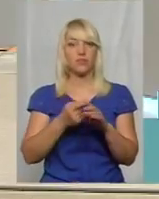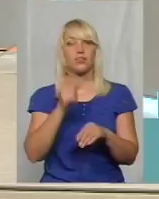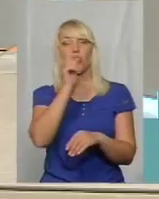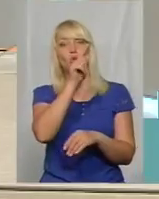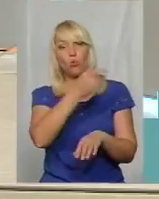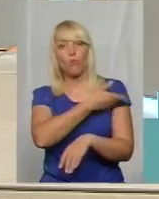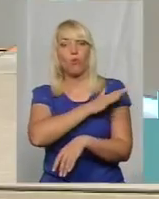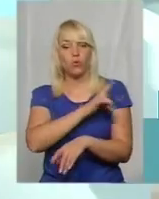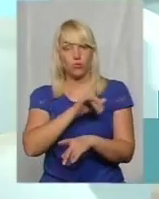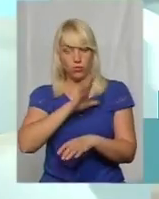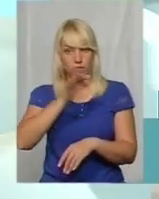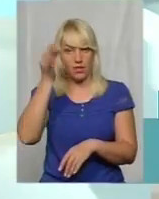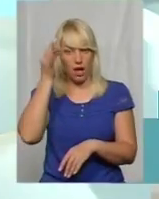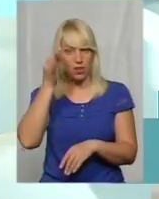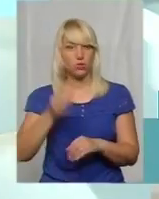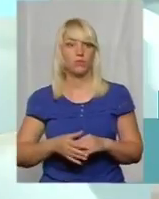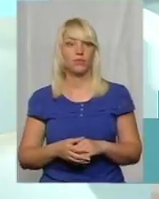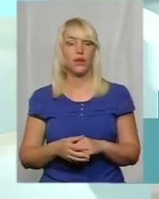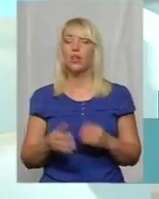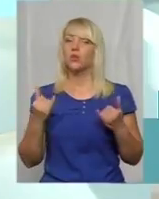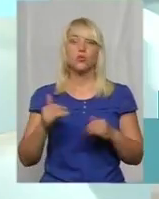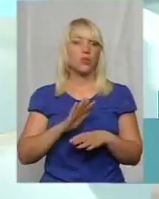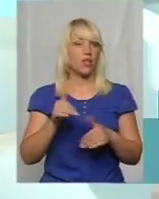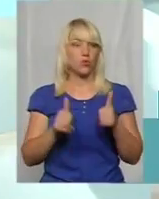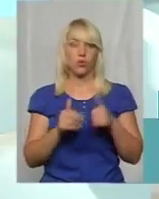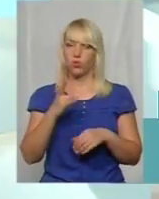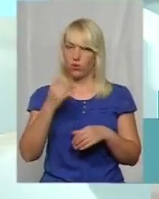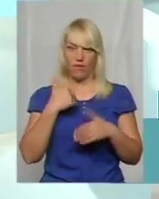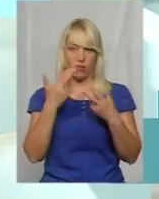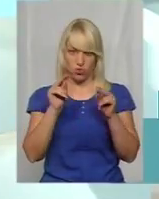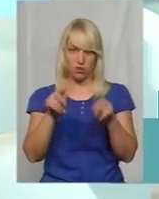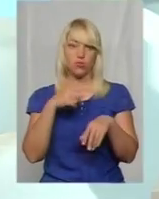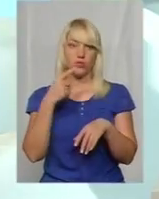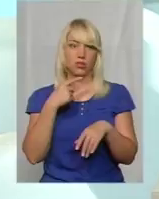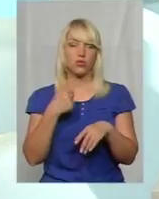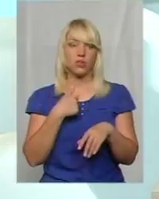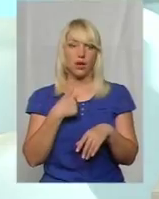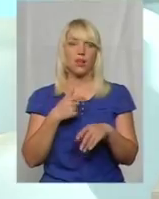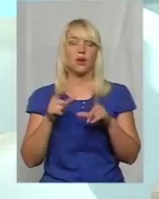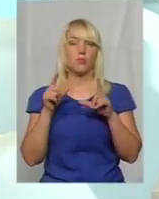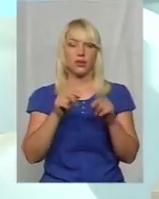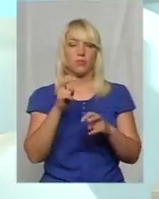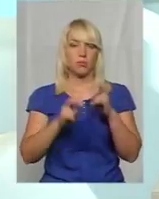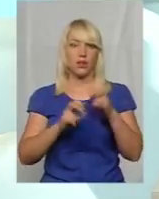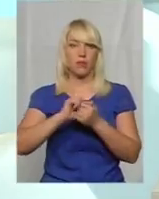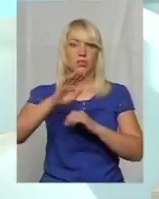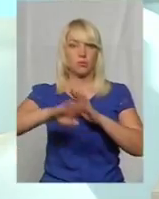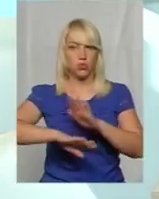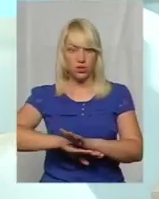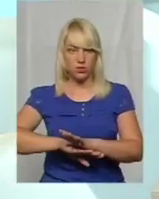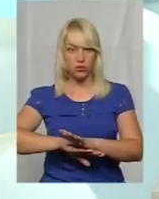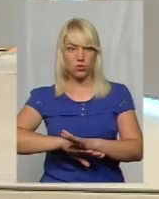яку було згадано, сьогодні не конкурентно. Але я вам чесно скажу, я проїхав вже підприємство Кам'янець-Подільського.